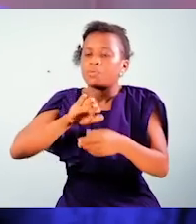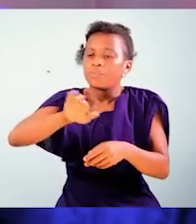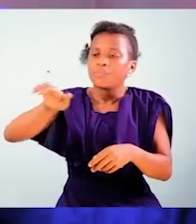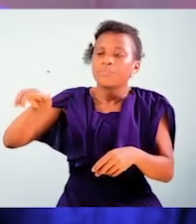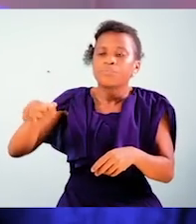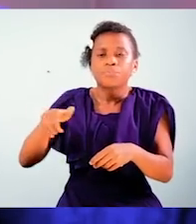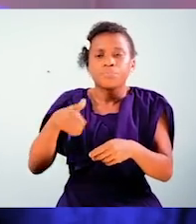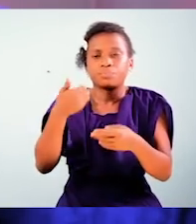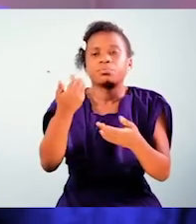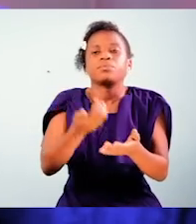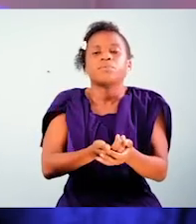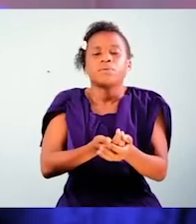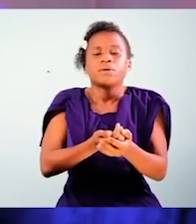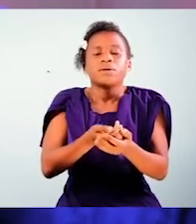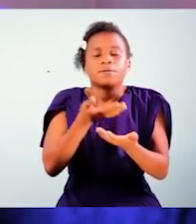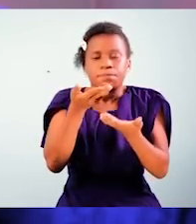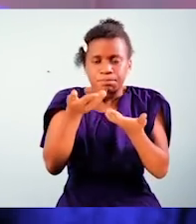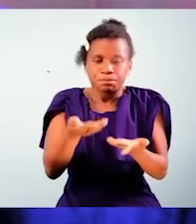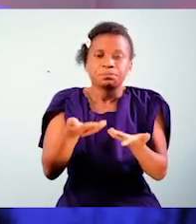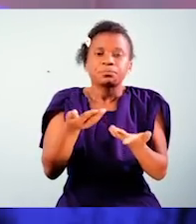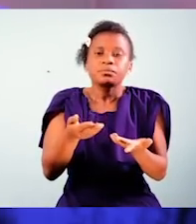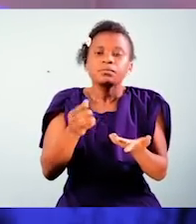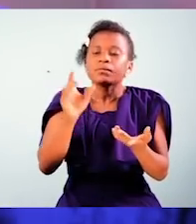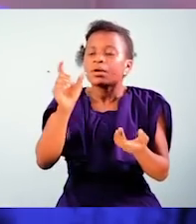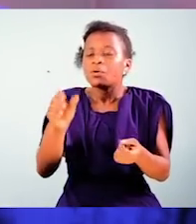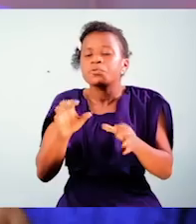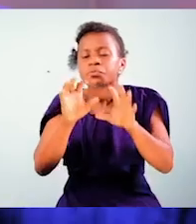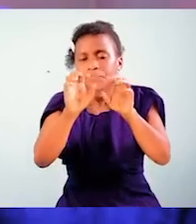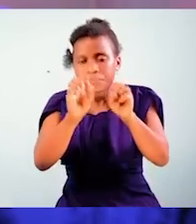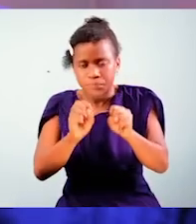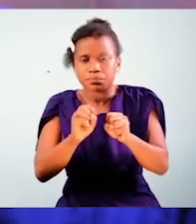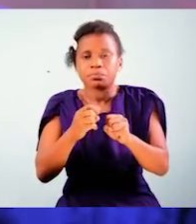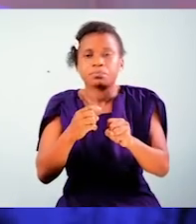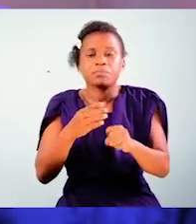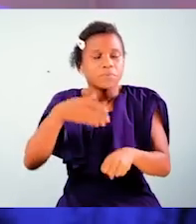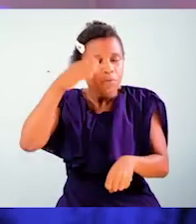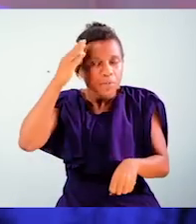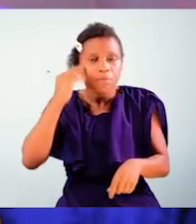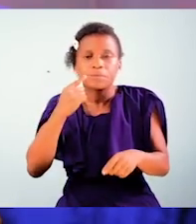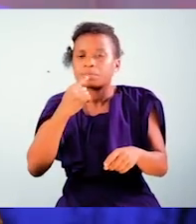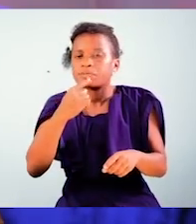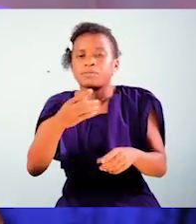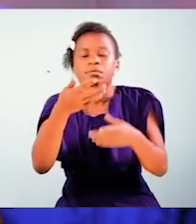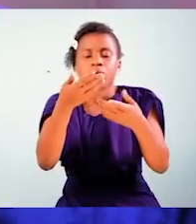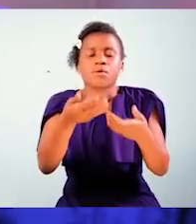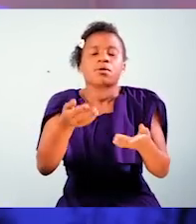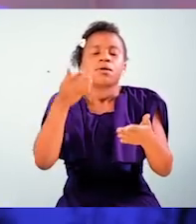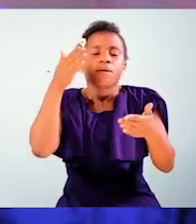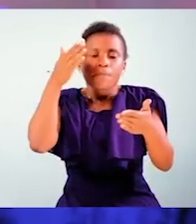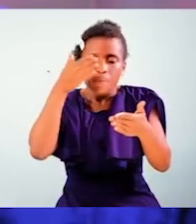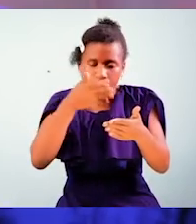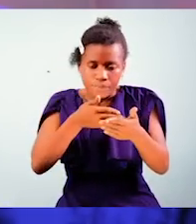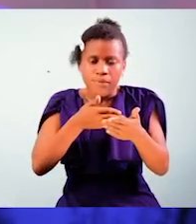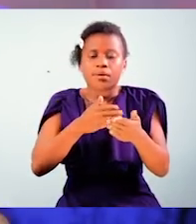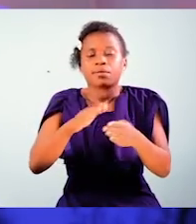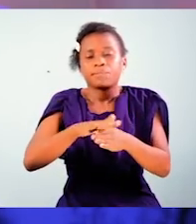kipola rasilimali na fedha mpaka matumizi ambayo yamekwenda